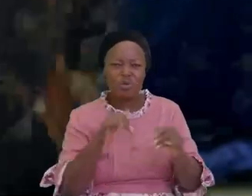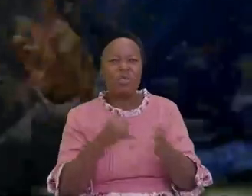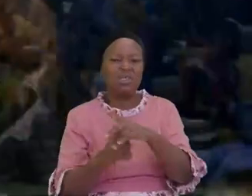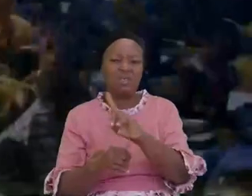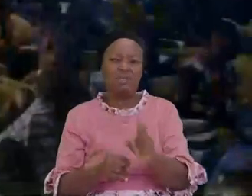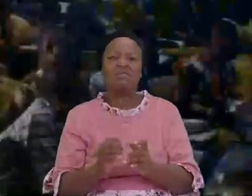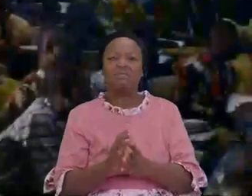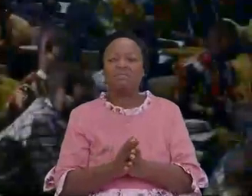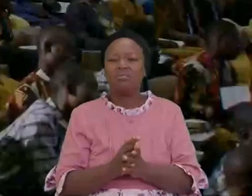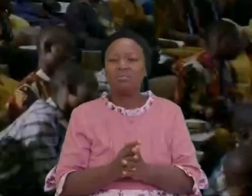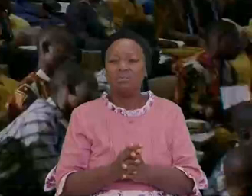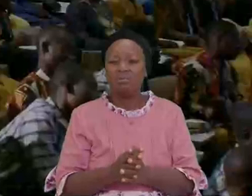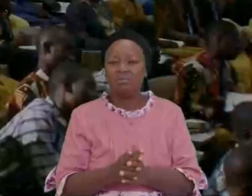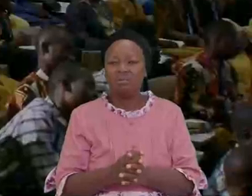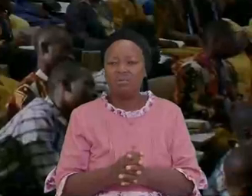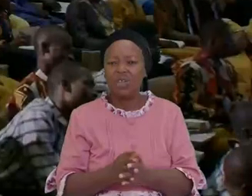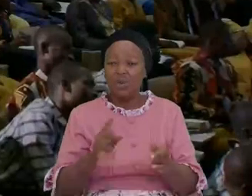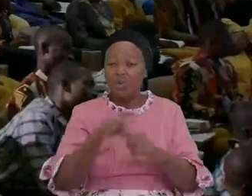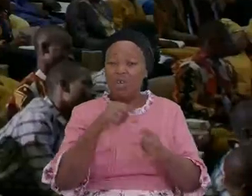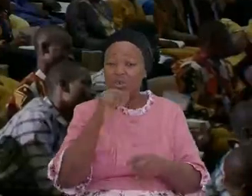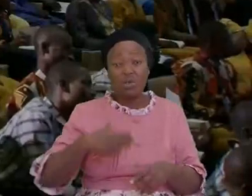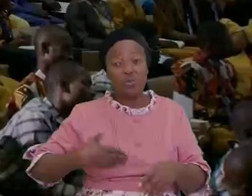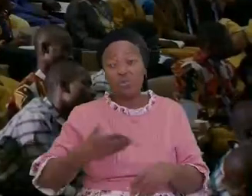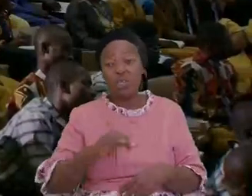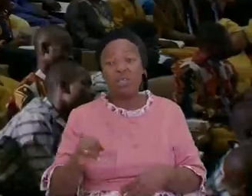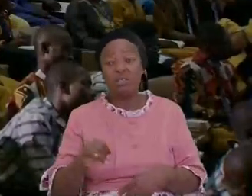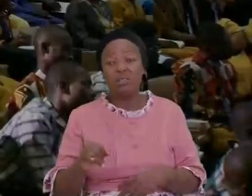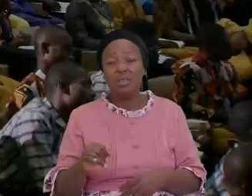fera? Quand tu n'es pas disponible,